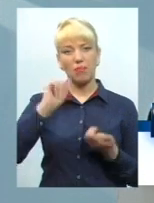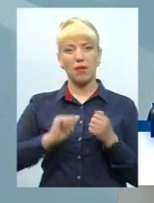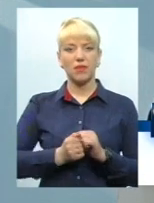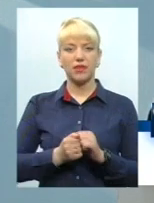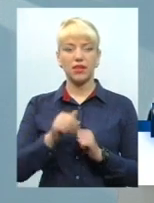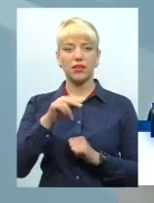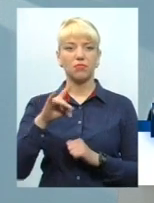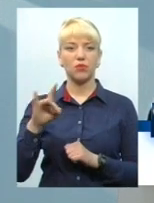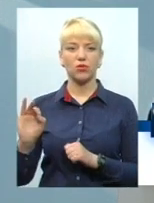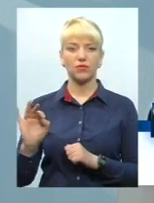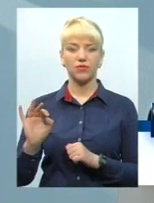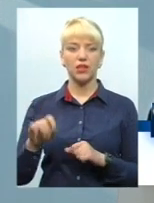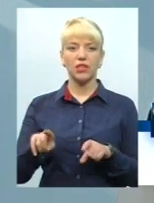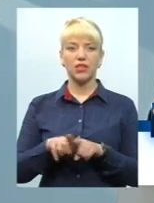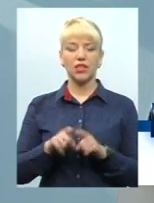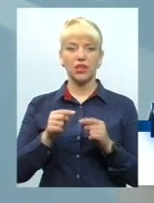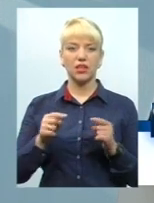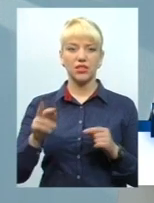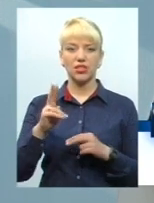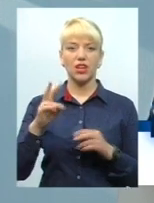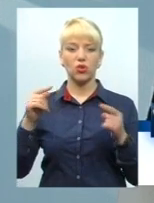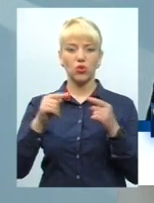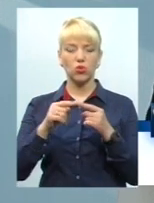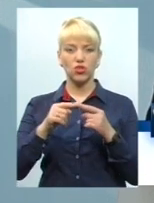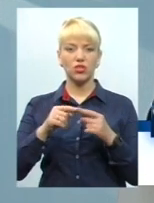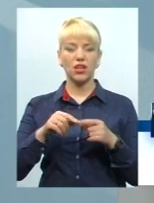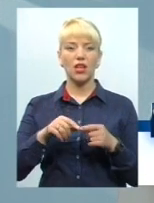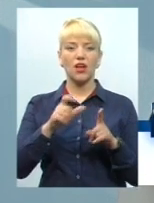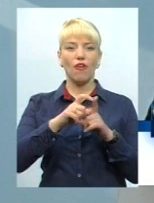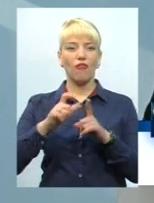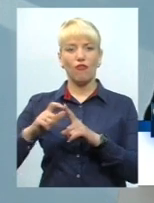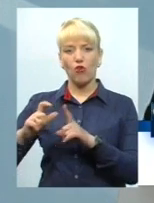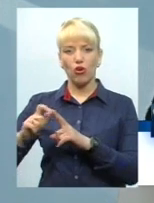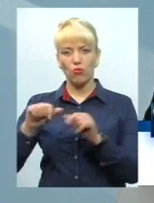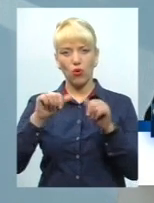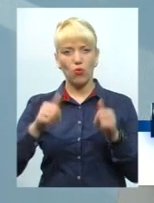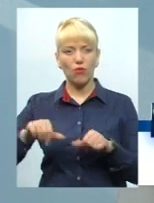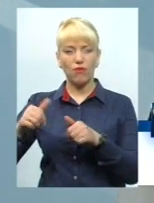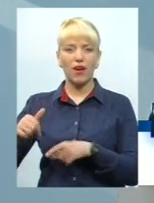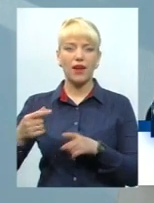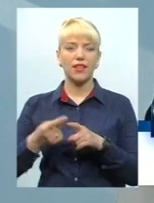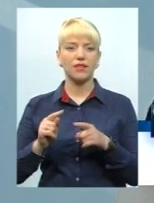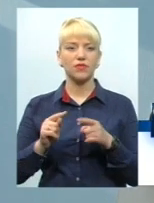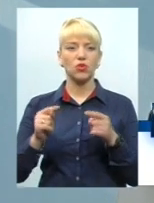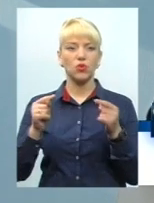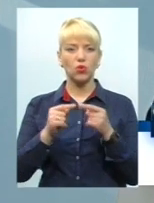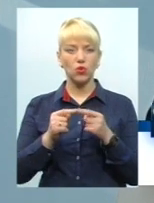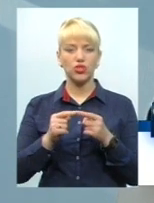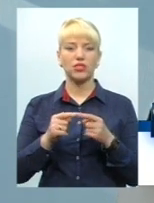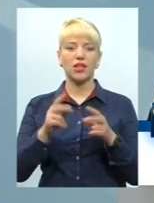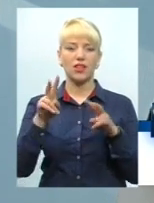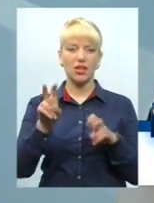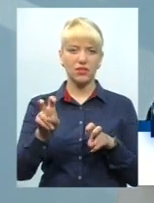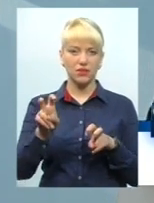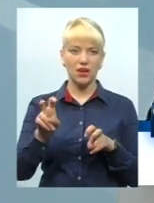про такі речі, як точне формулювання, так? Тих чи інших, точне формулювання, точна